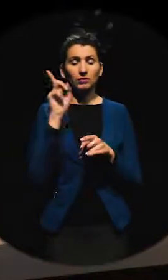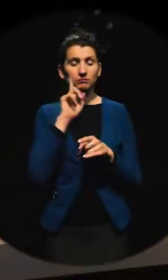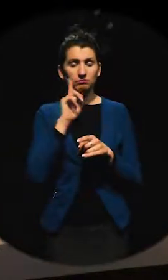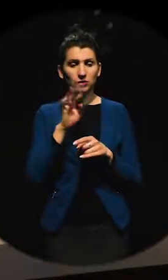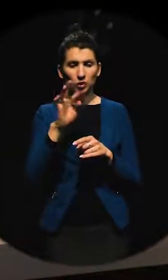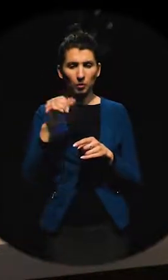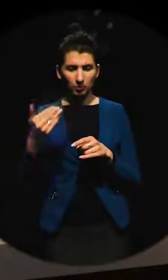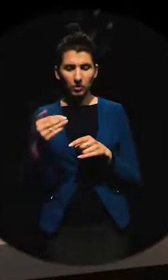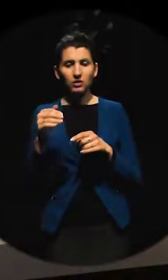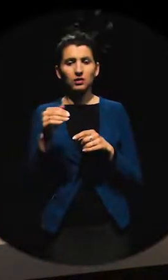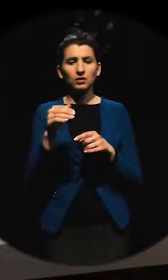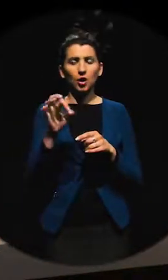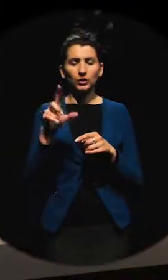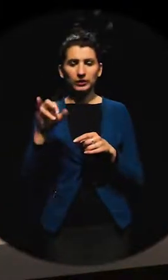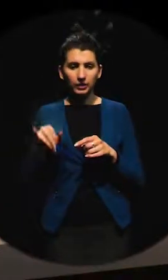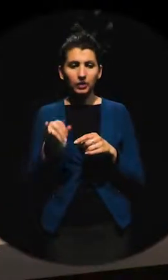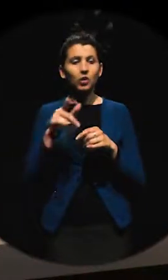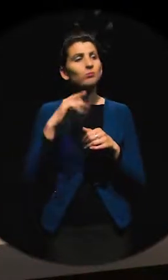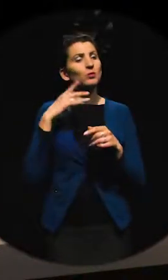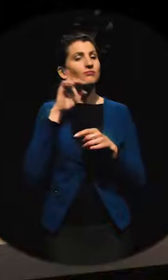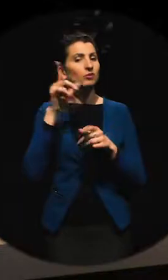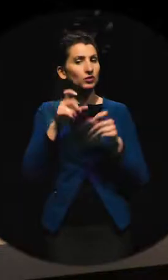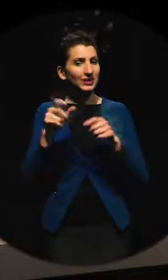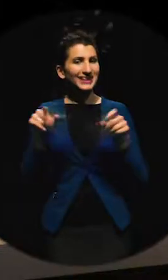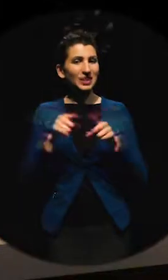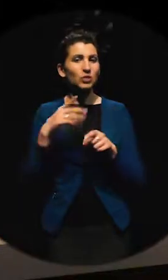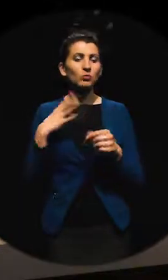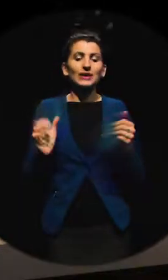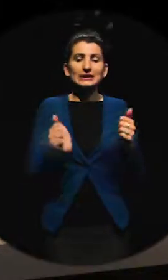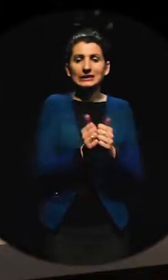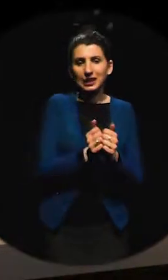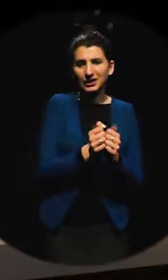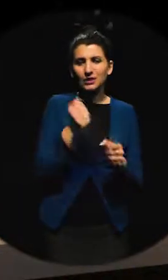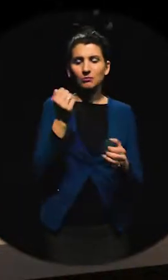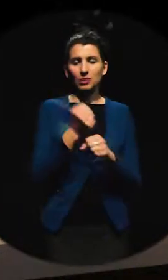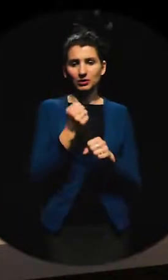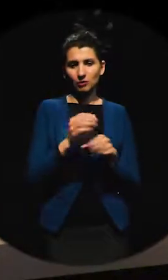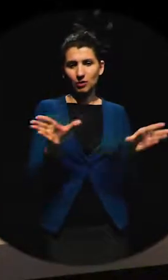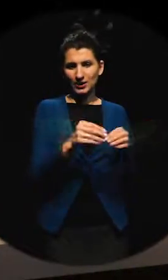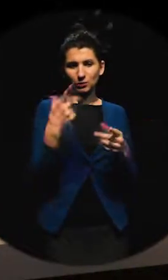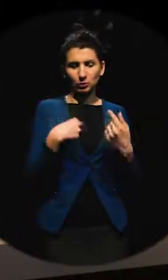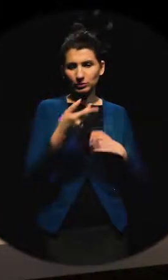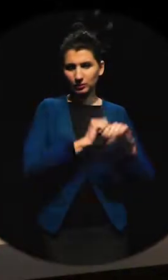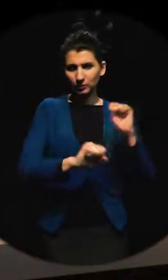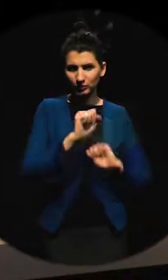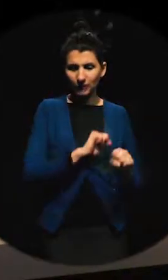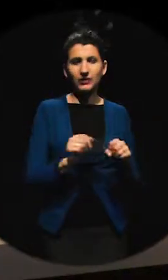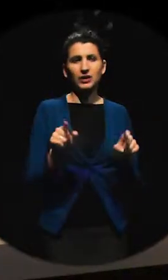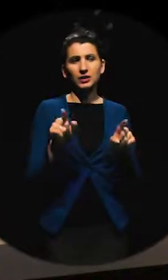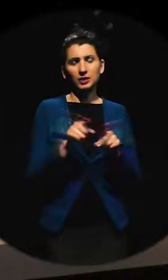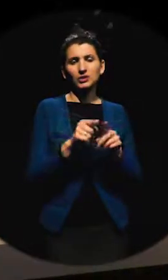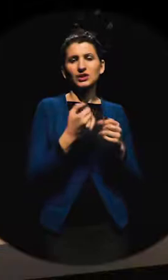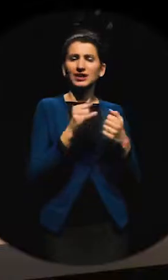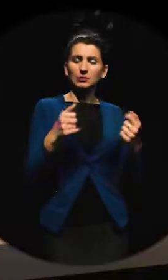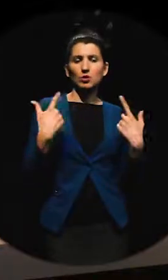bardzo aktywnym, był również edukatorem i asystentem pracującym między innymi z osobami z niepełnosprawnościami, innymi